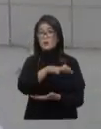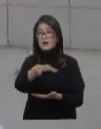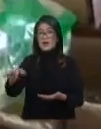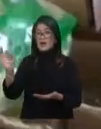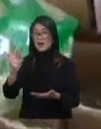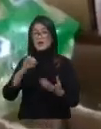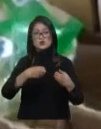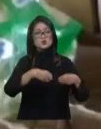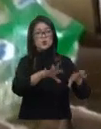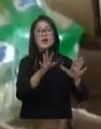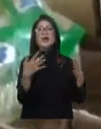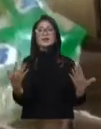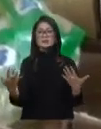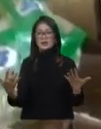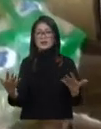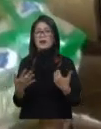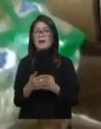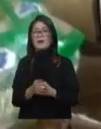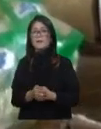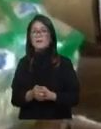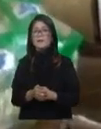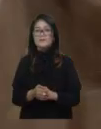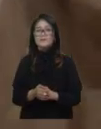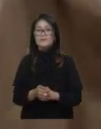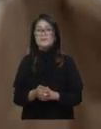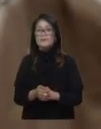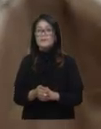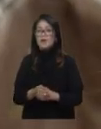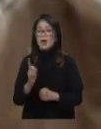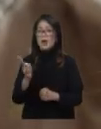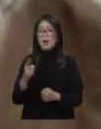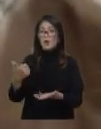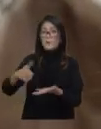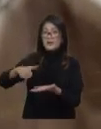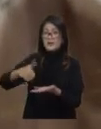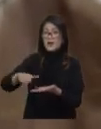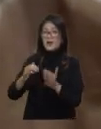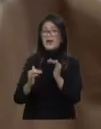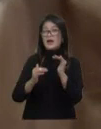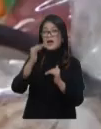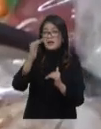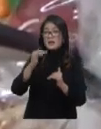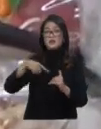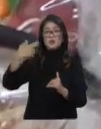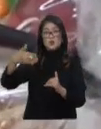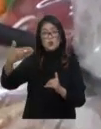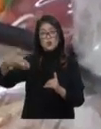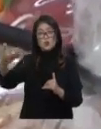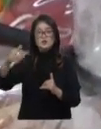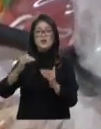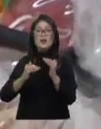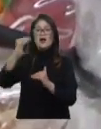iya. Ya Bu? Jika minyak goreng subsidi tersebut terus naik, para pedagang memperkirakan konsumen akan beralih lagi ke minyak goreng